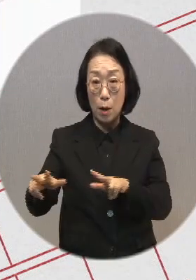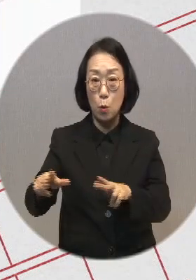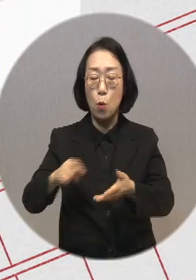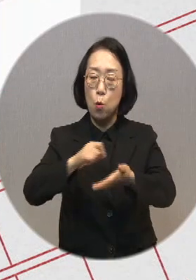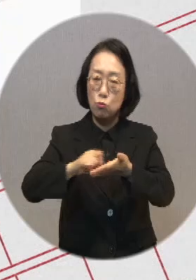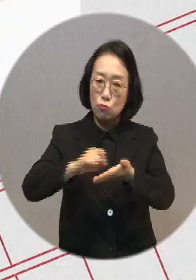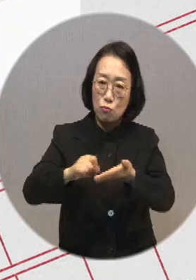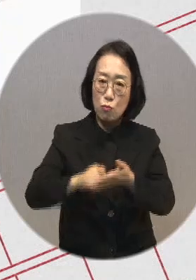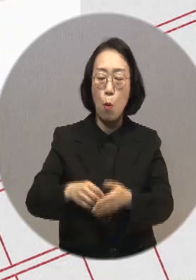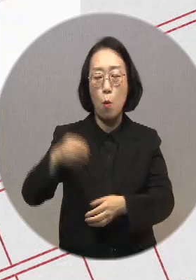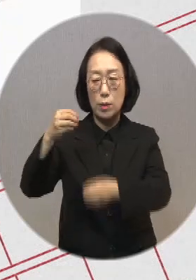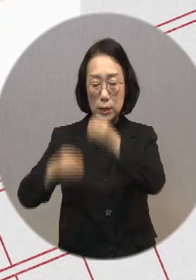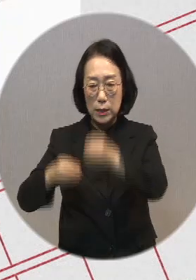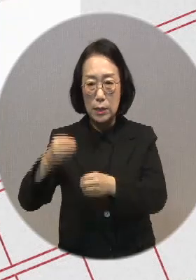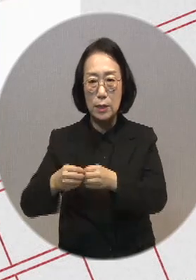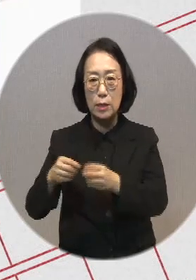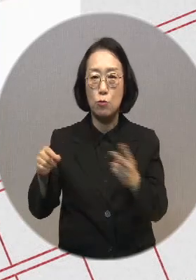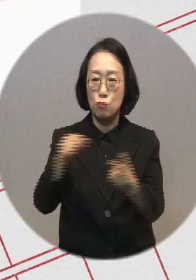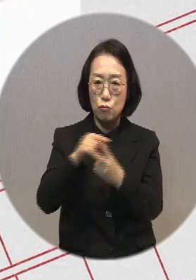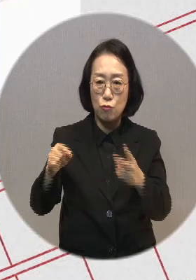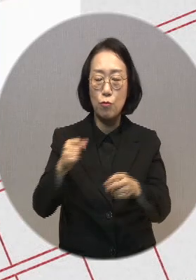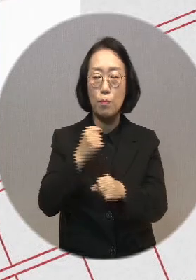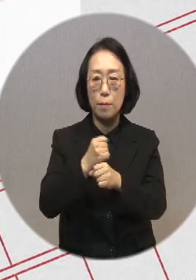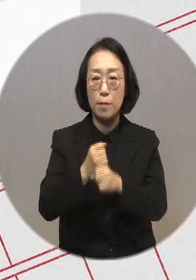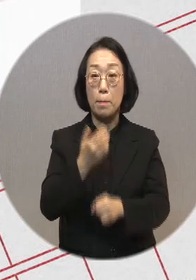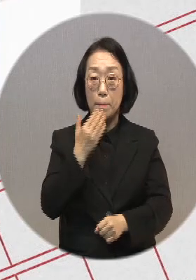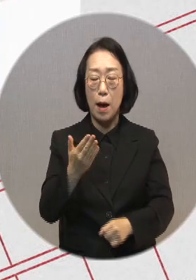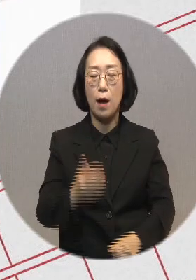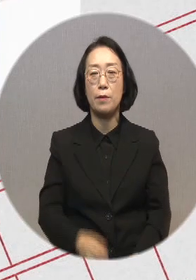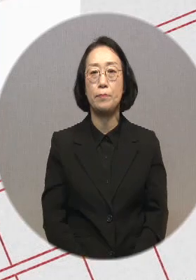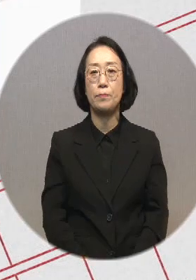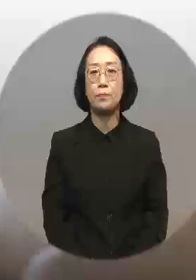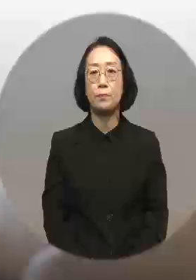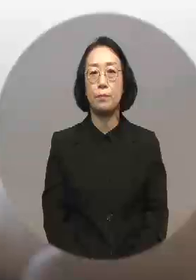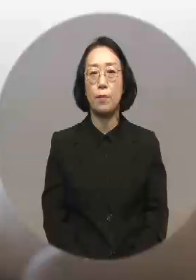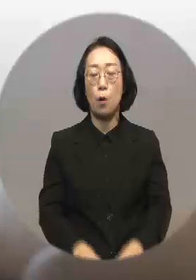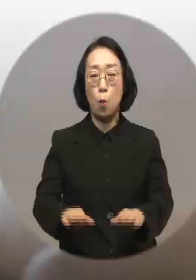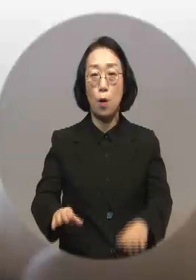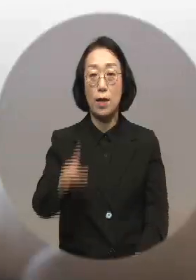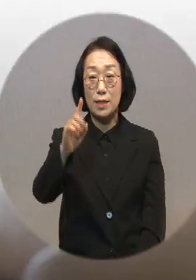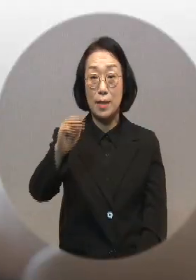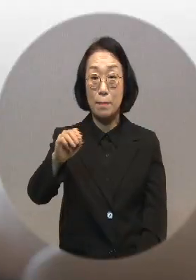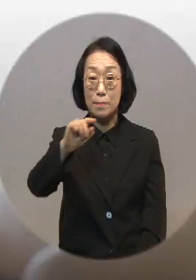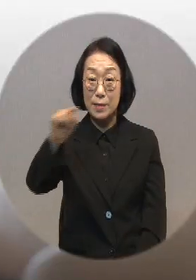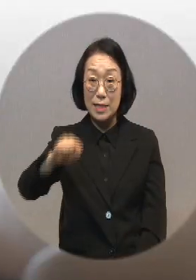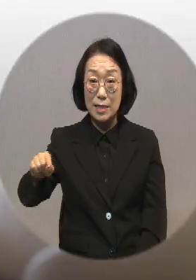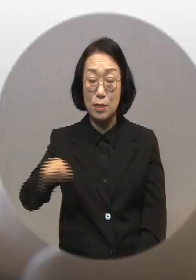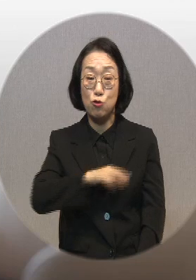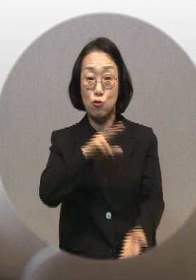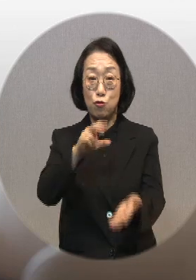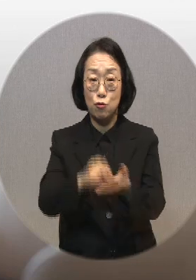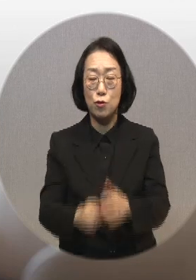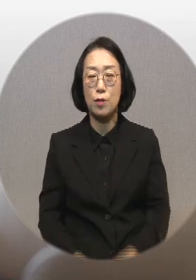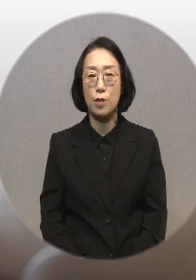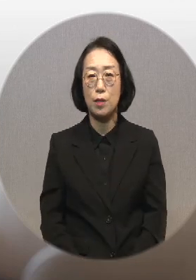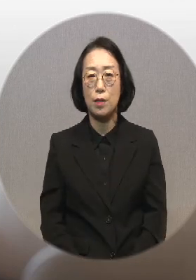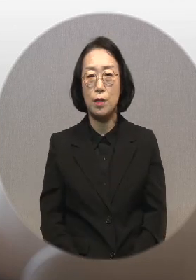자유롭게 산문과 음문을 작성하시는 방식으로 진행이 됐습니다. 올해 DMZ 100일장 주제는